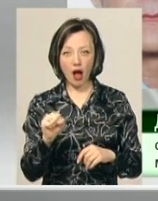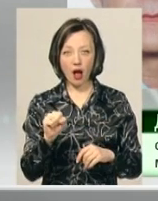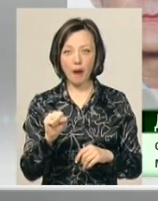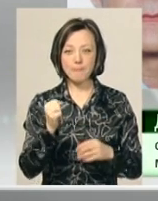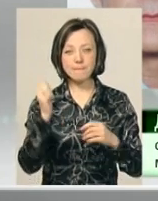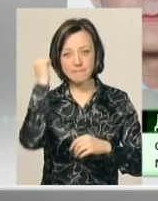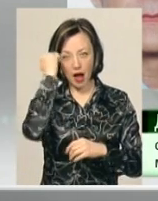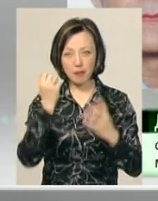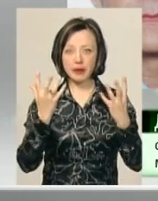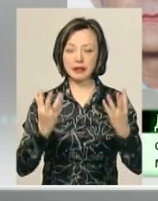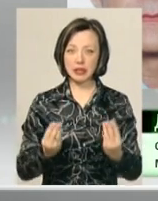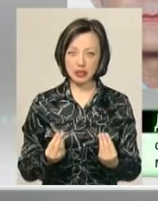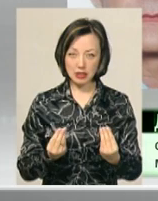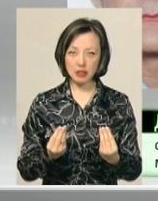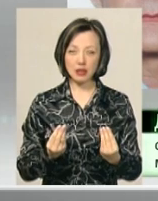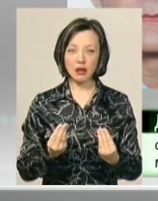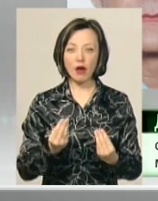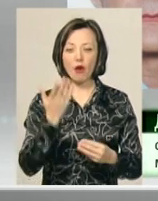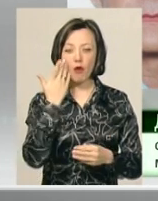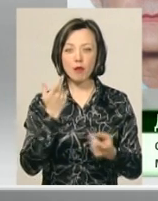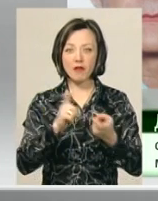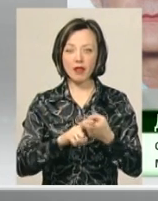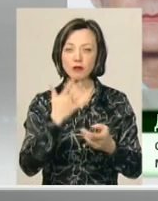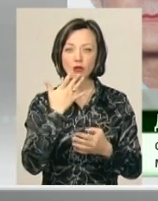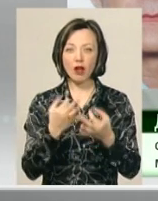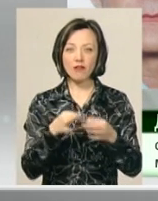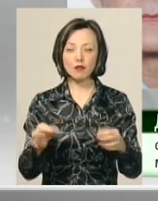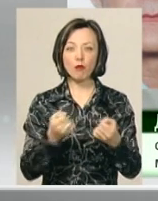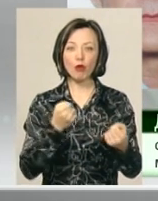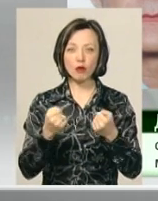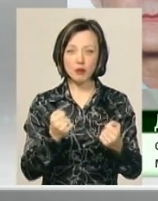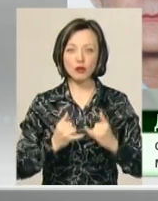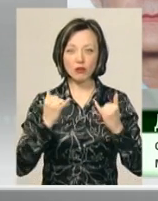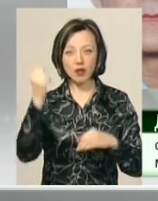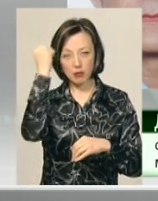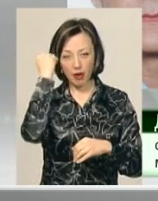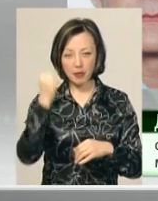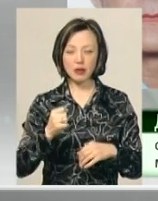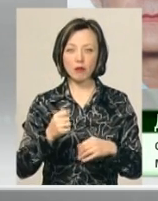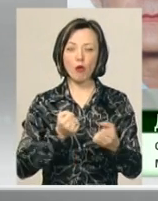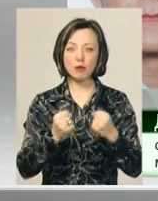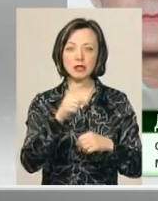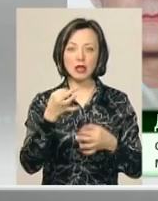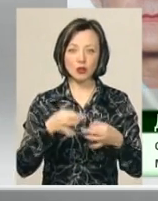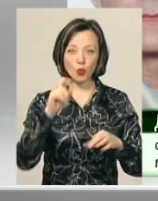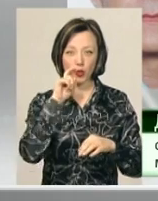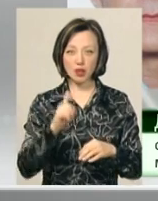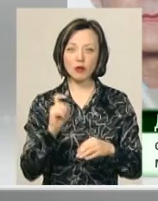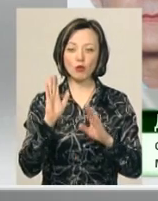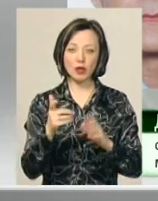дні пов'язані з подіями національно визвольної боротьби та вшанування пам'яті борців за нашу незалежну Україну,